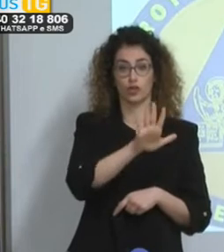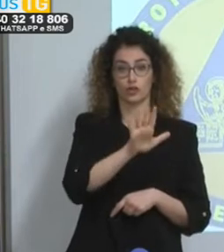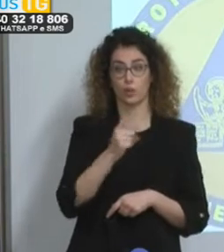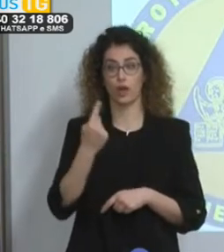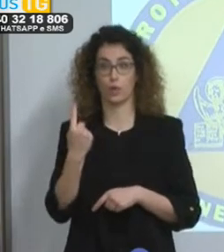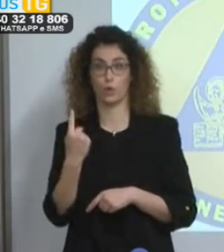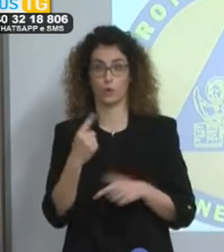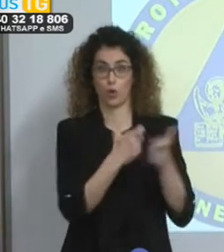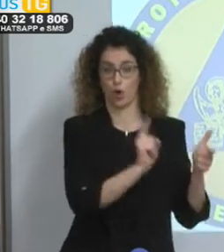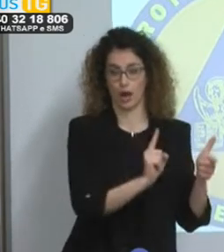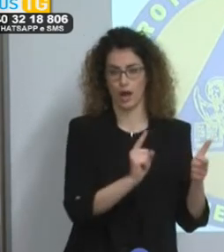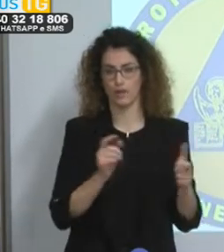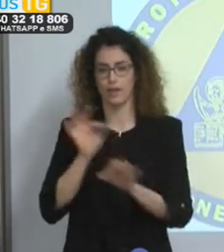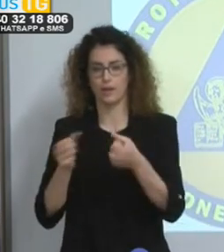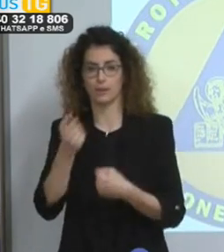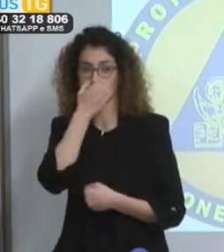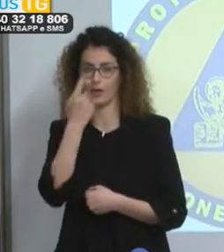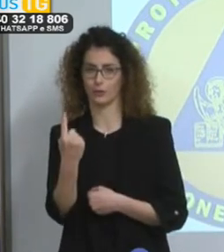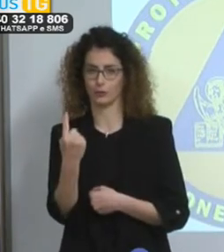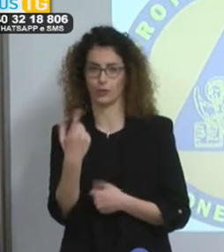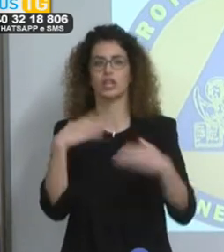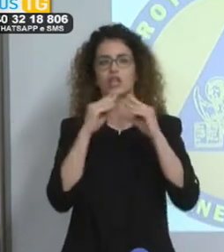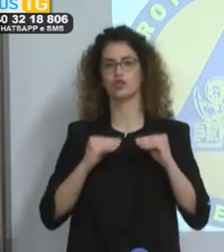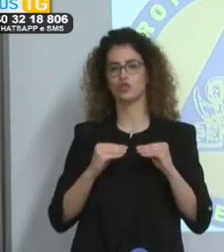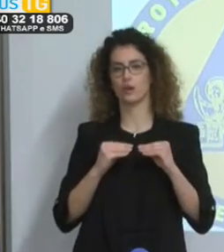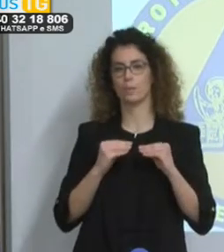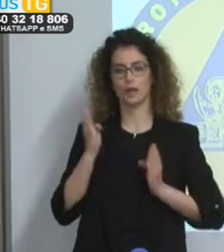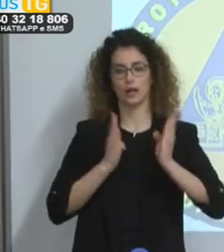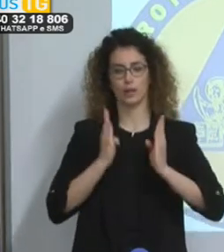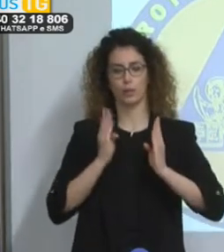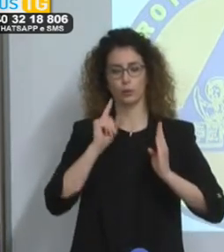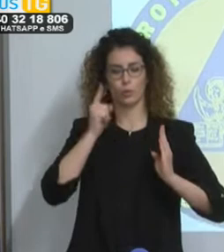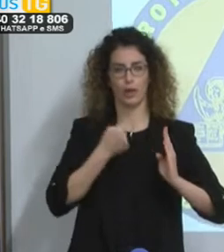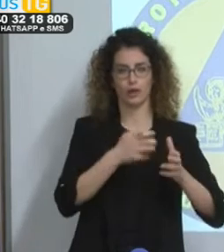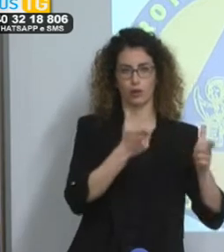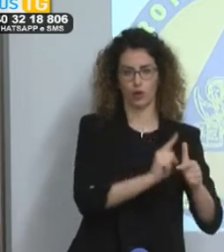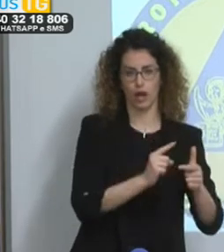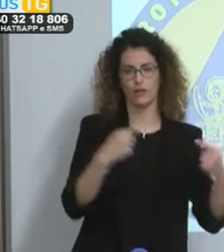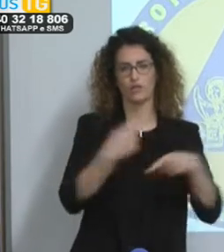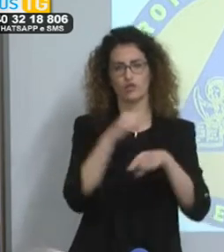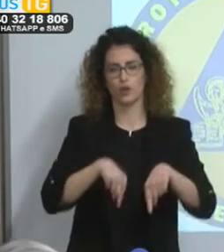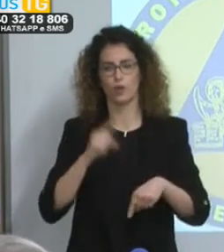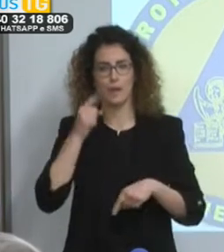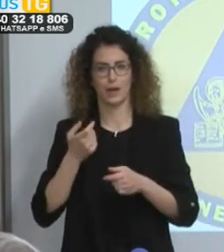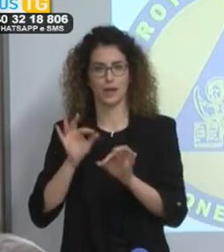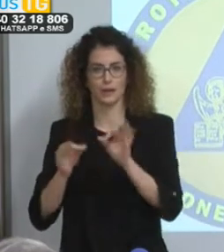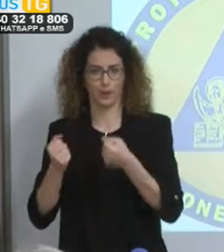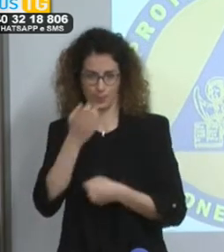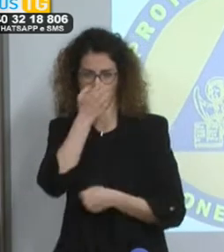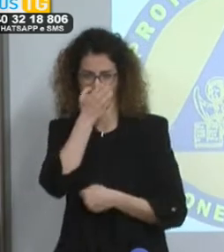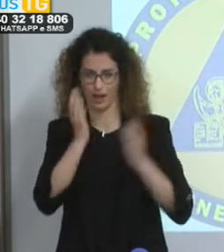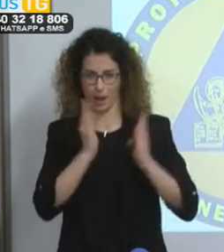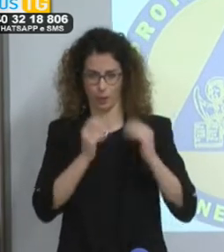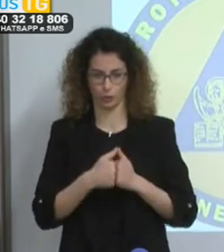rapporto a dicembre era a favore dell'area non critica e oggi a favore delle terapie intensive. Questi sono dei dati.